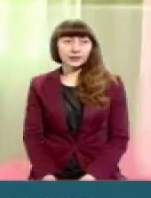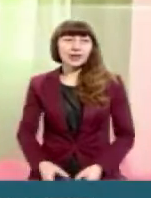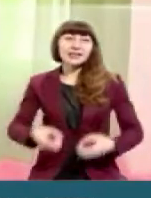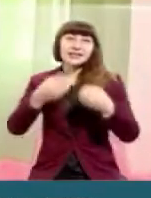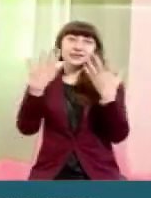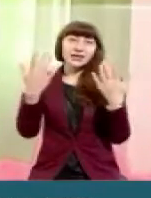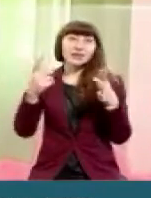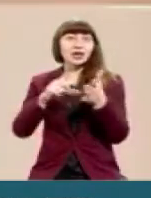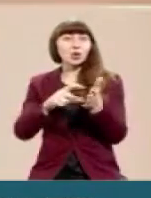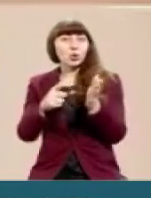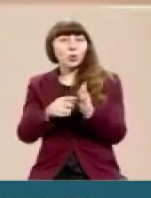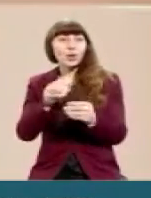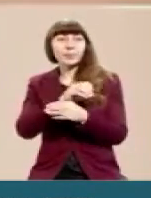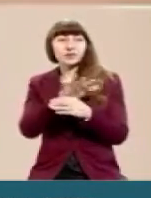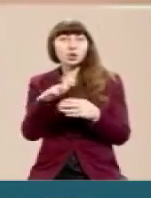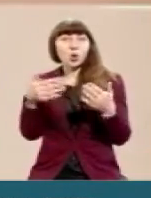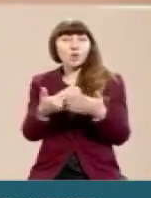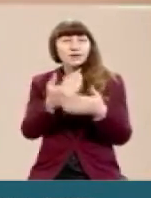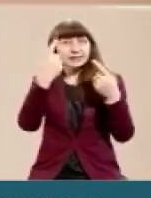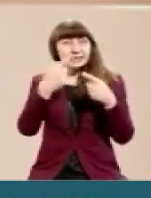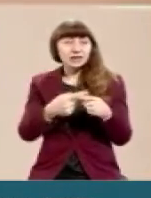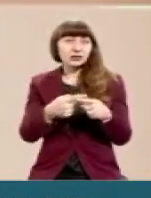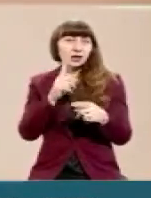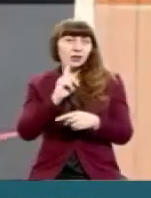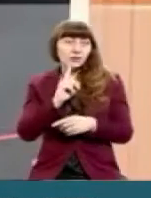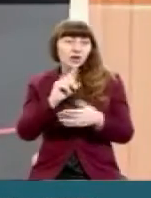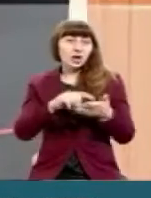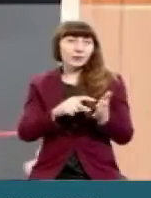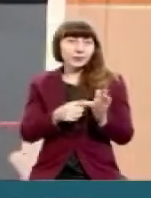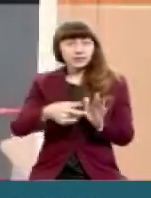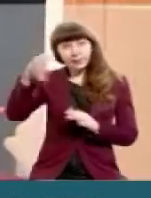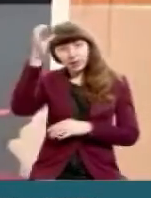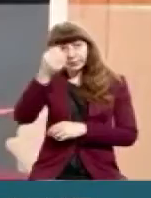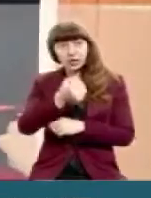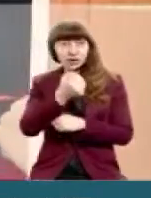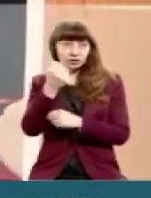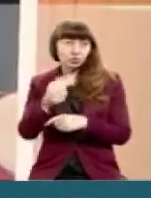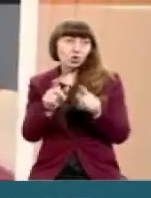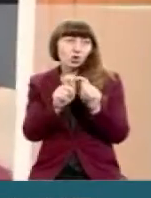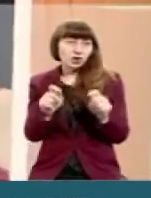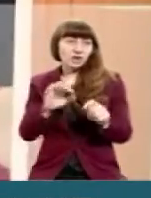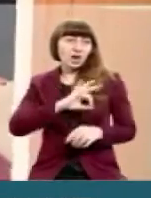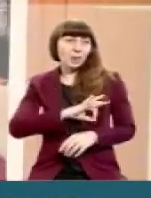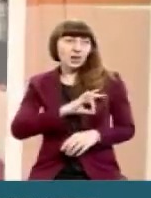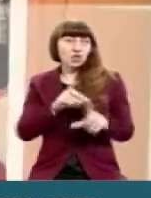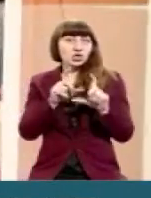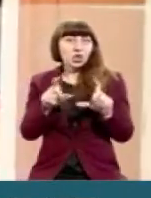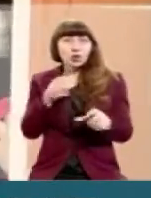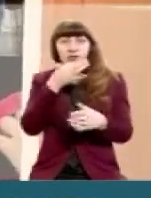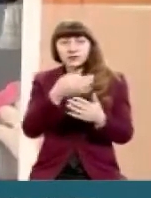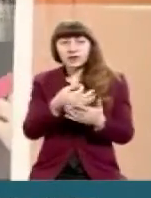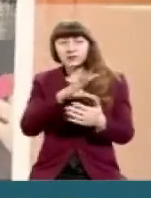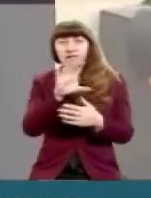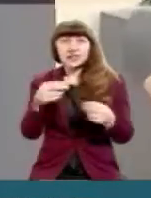Светлое пространство, оснащенное современной техникой и комфорт. Кабинет психологической поддержки, который открыли в стенах Карабалыкской школы, отвечает